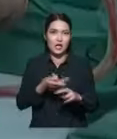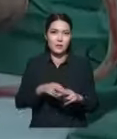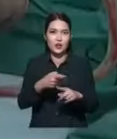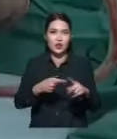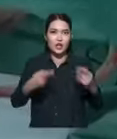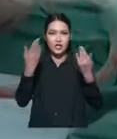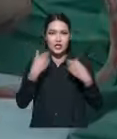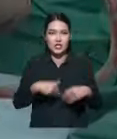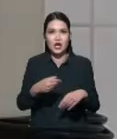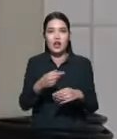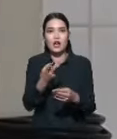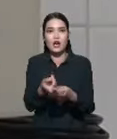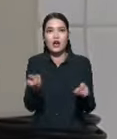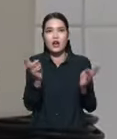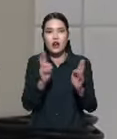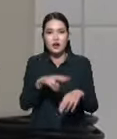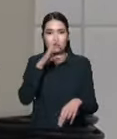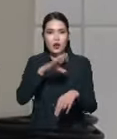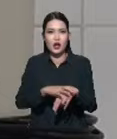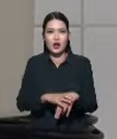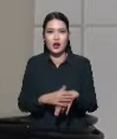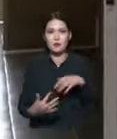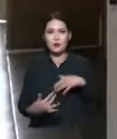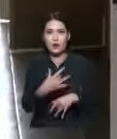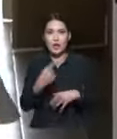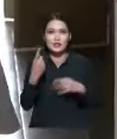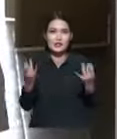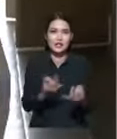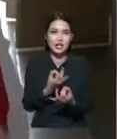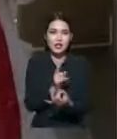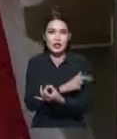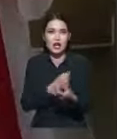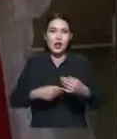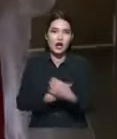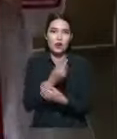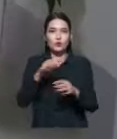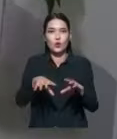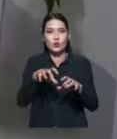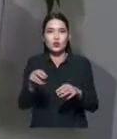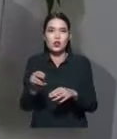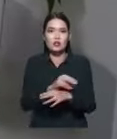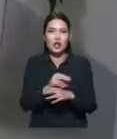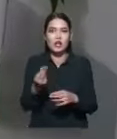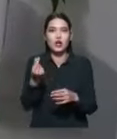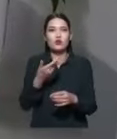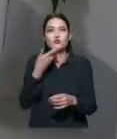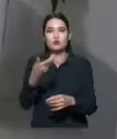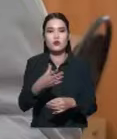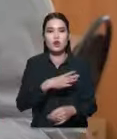денесі жатырда қалып қойғаны анықталыпты. Бір қызығы, әлгі дәрігерлер қайтадан түсік жасатуға тағы ақша